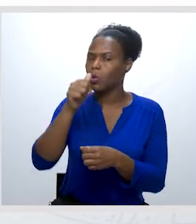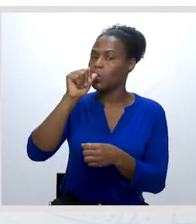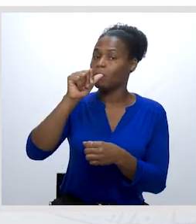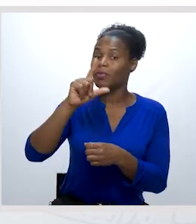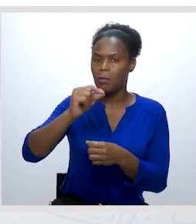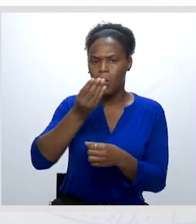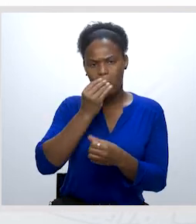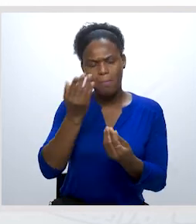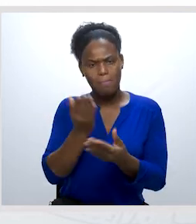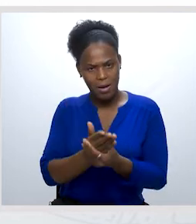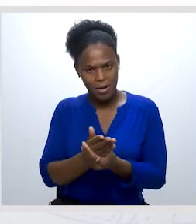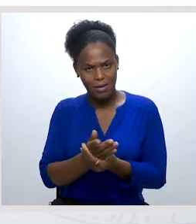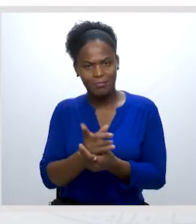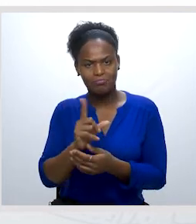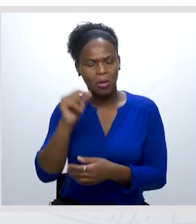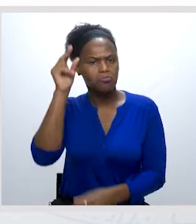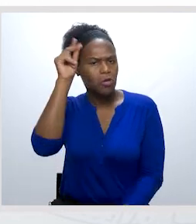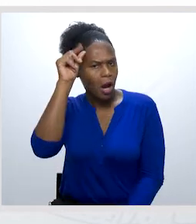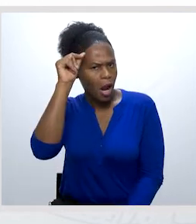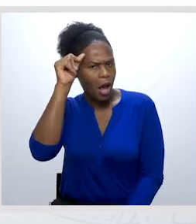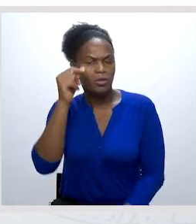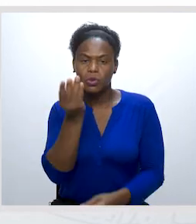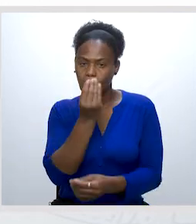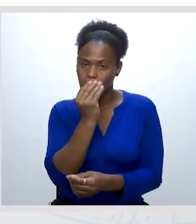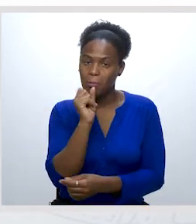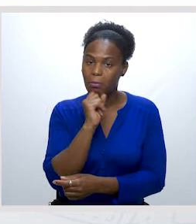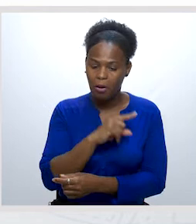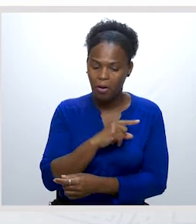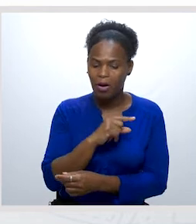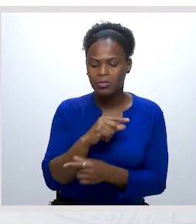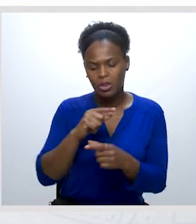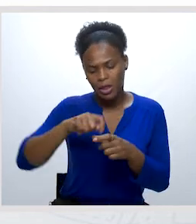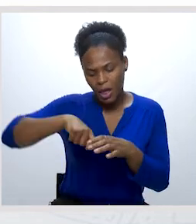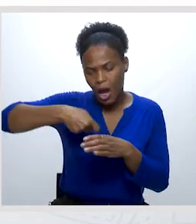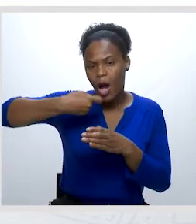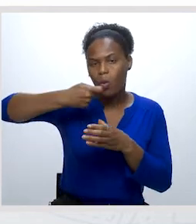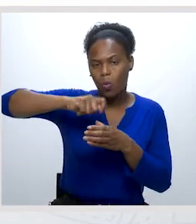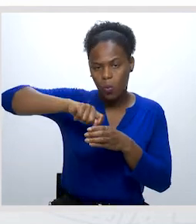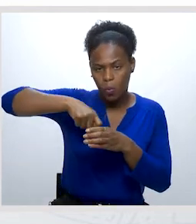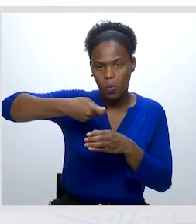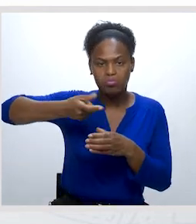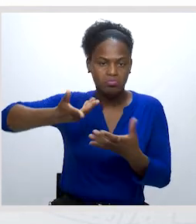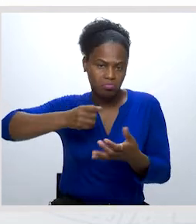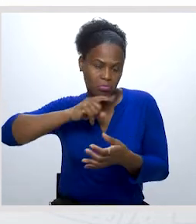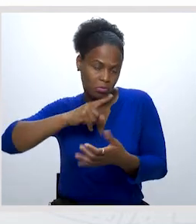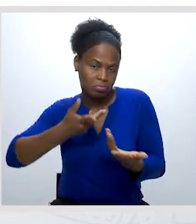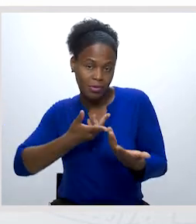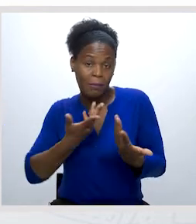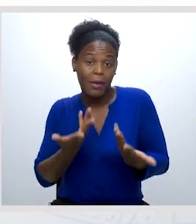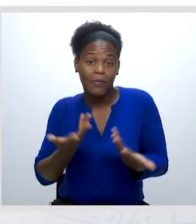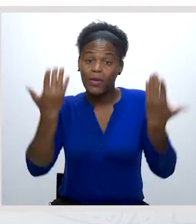pain aussi. On peut manger des biscuits, on peut manger du yaourt. Et le